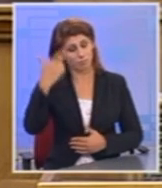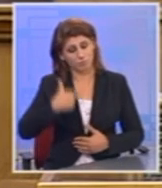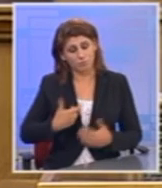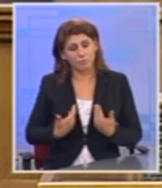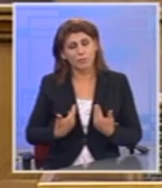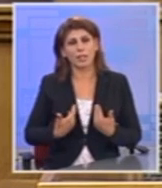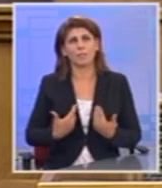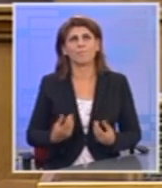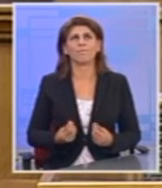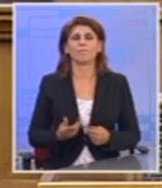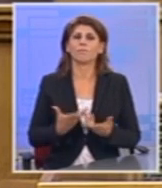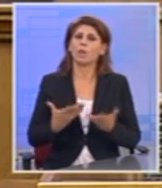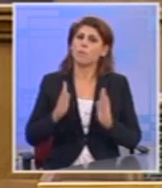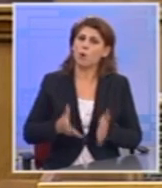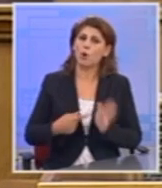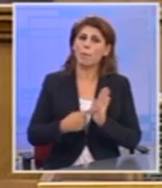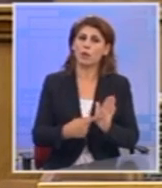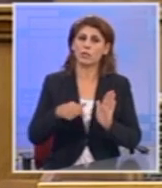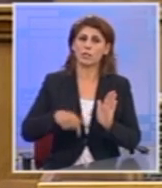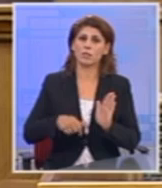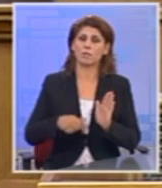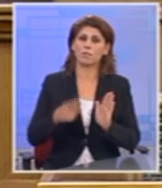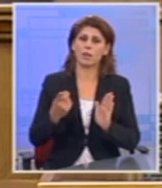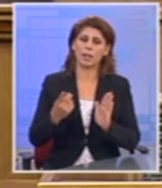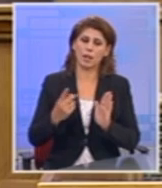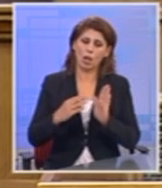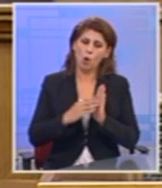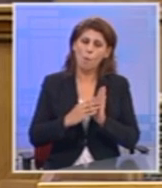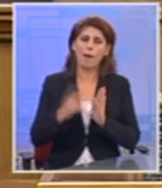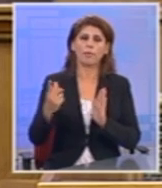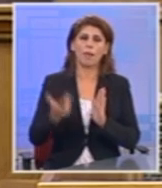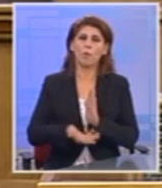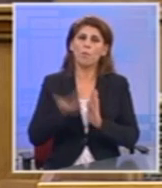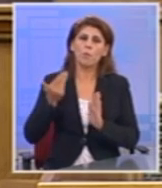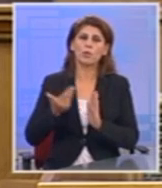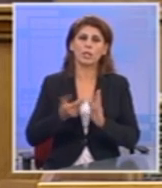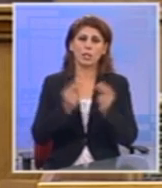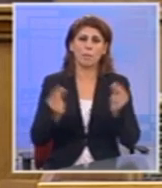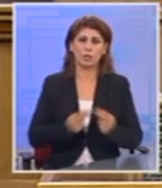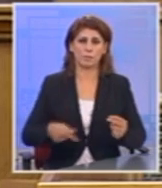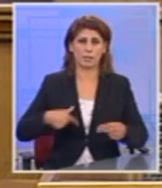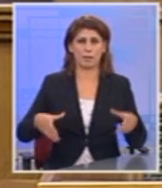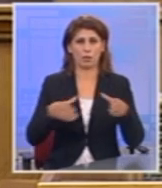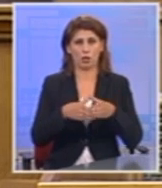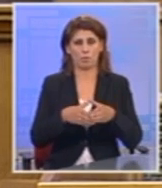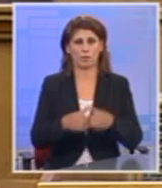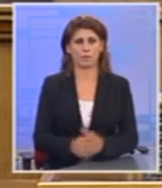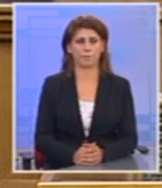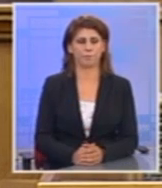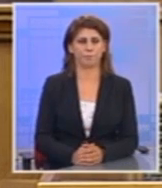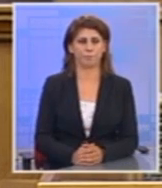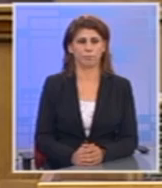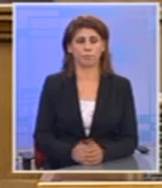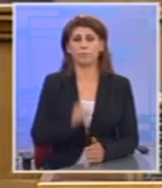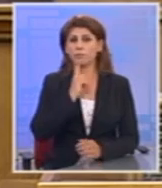μπορώ να σας παρουσιάσω σήμερα των προκαταρκτικών πορισμάτων της επιτροπής μας όπως